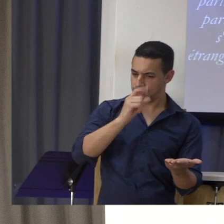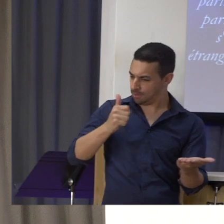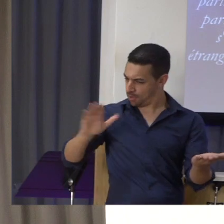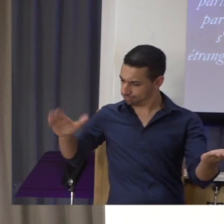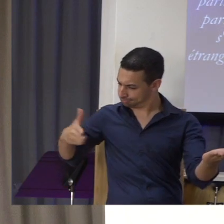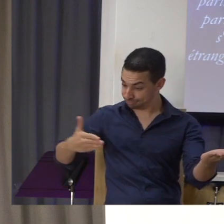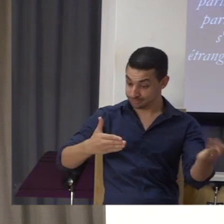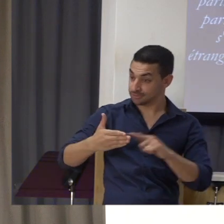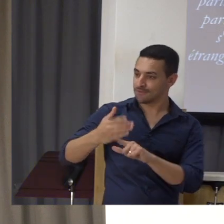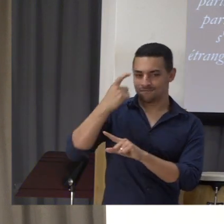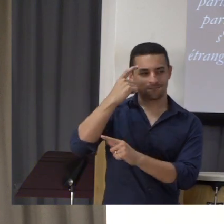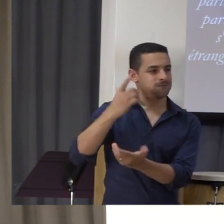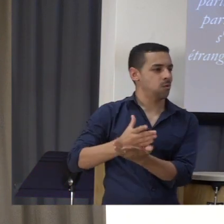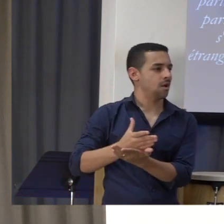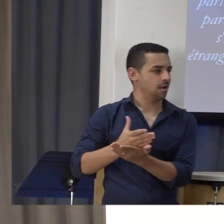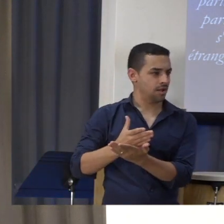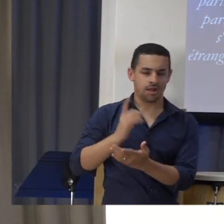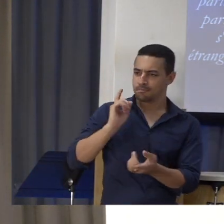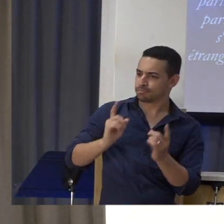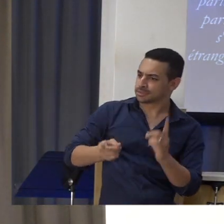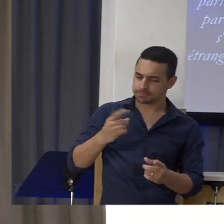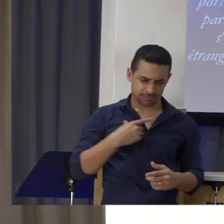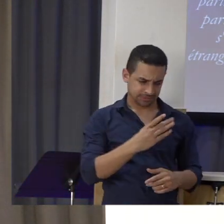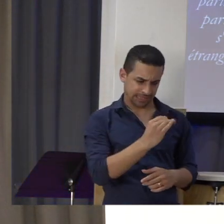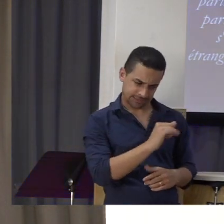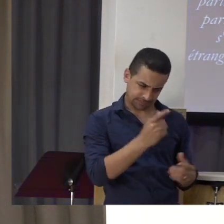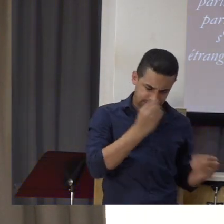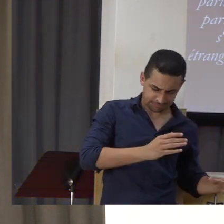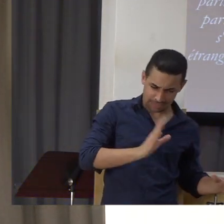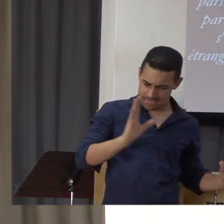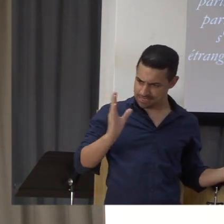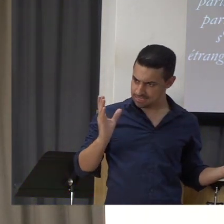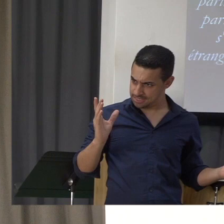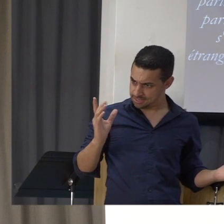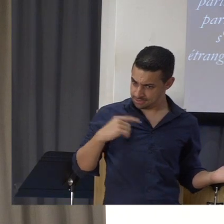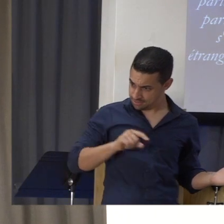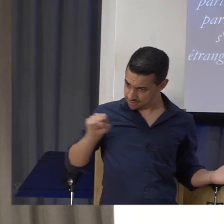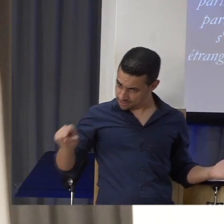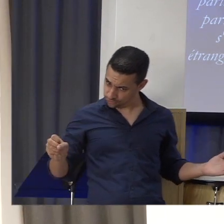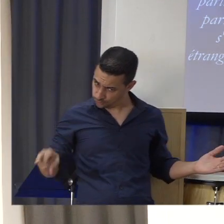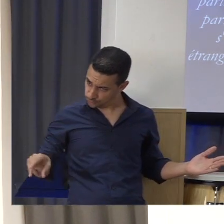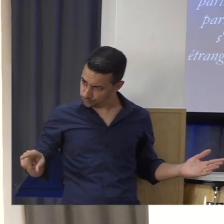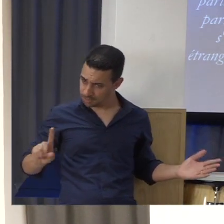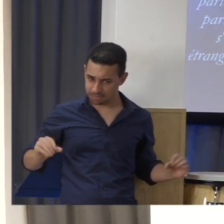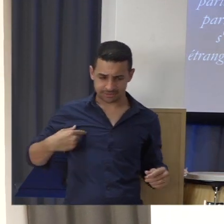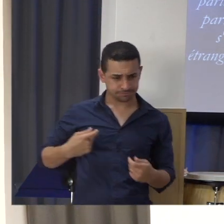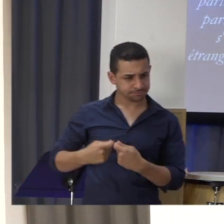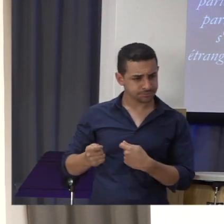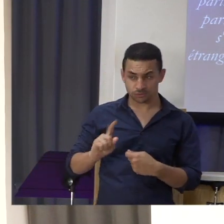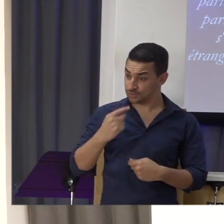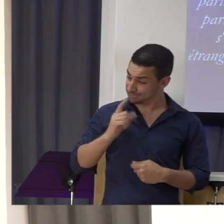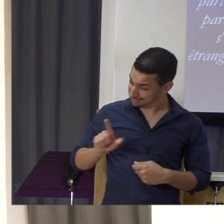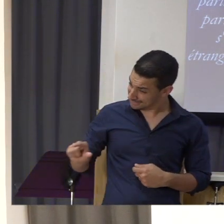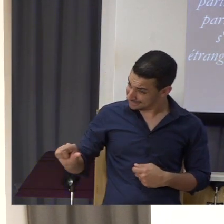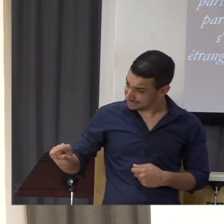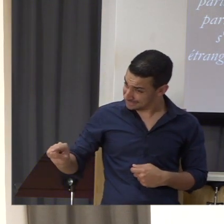foi. Quelqu'un peut-être a un travail où il s'est dit, mais est-ce que c'est ici? Ce n'est pas ma place. Dieu te dit